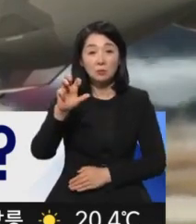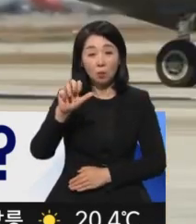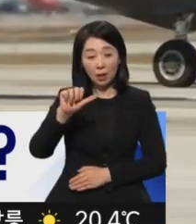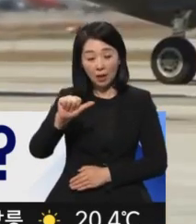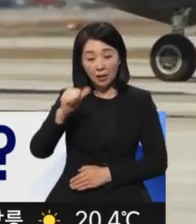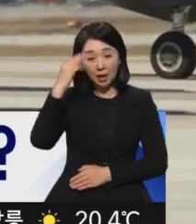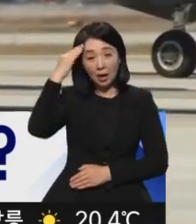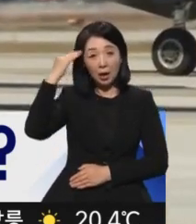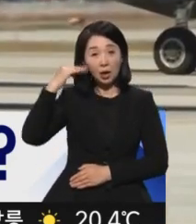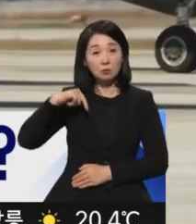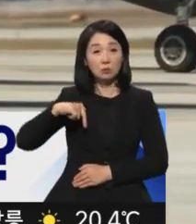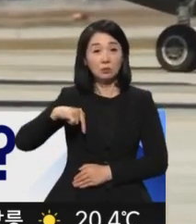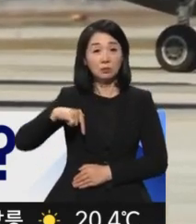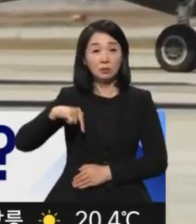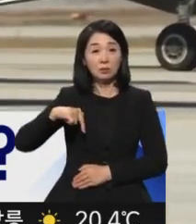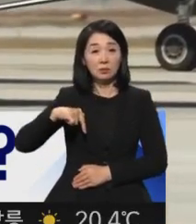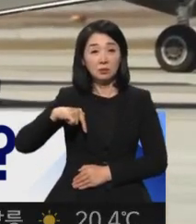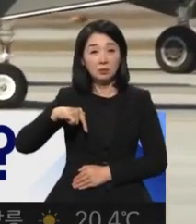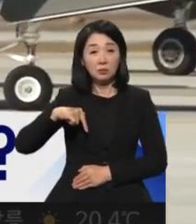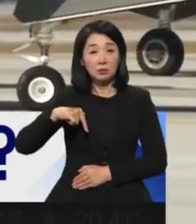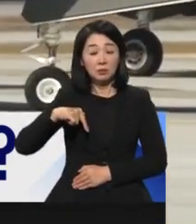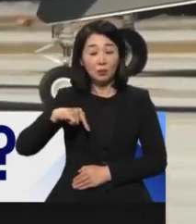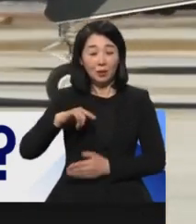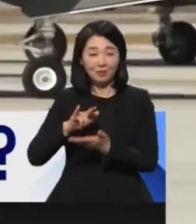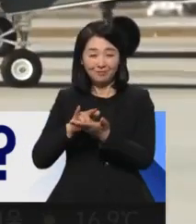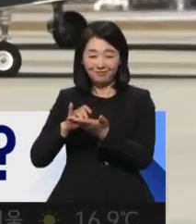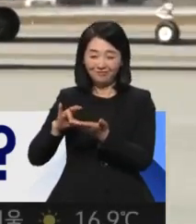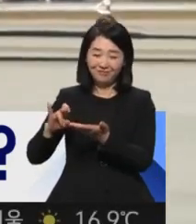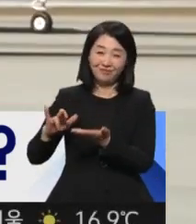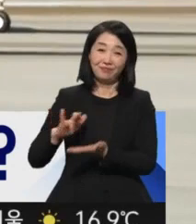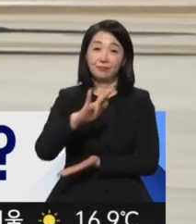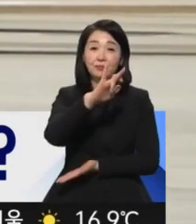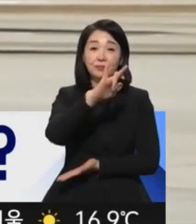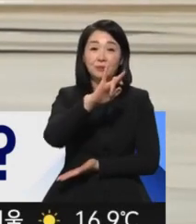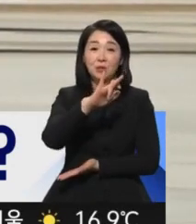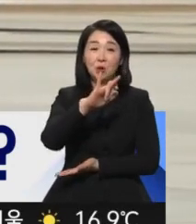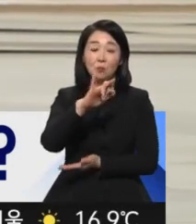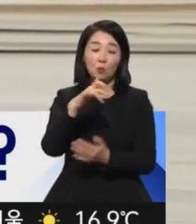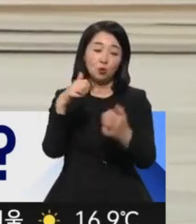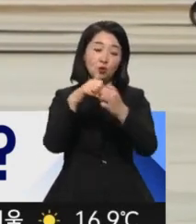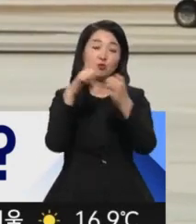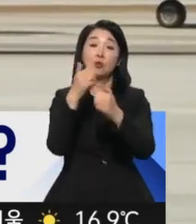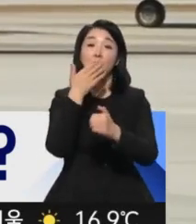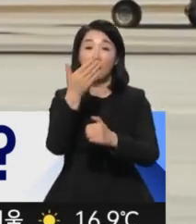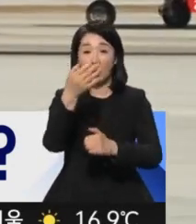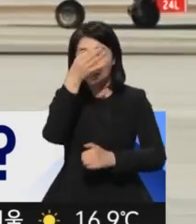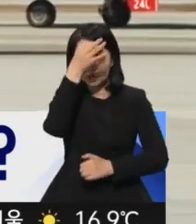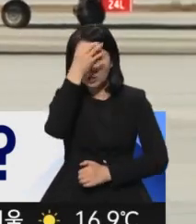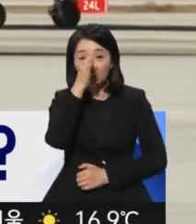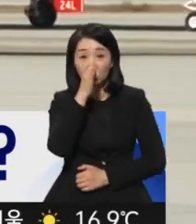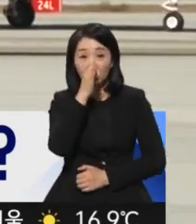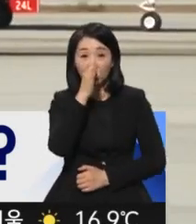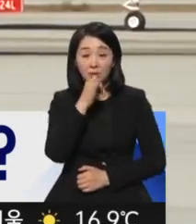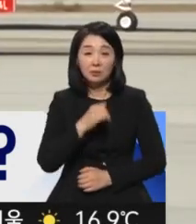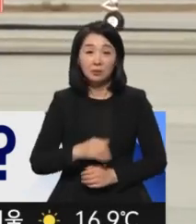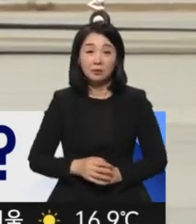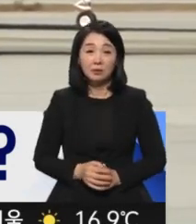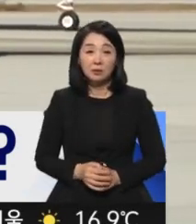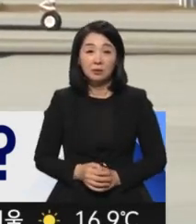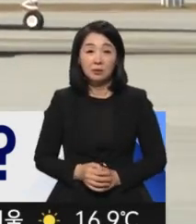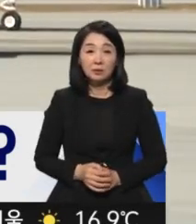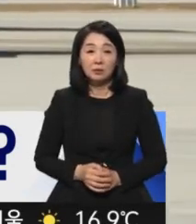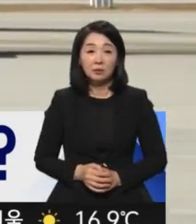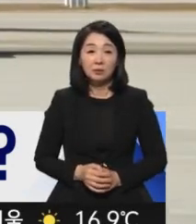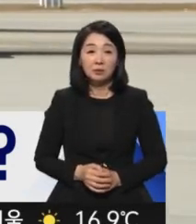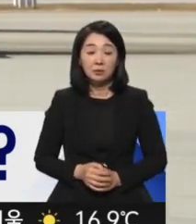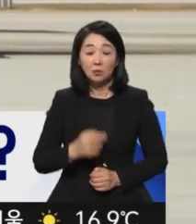쪽에서 이 전투기들은 다그 스텔스 기능을 갖고 있습니다. 그리고 또 하나 이제 핵추진